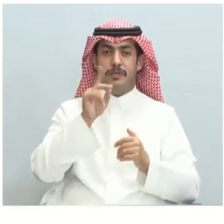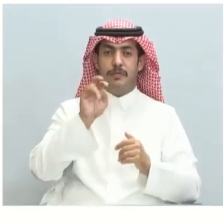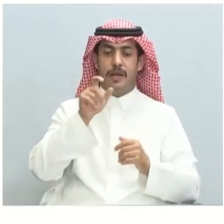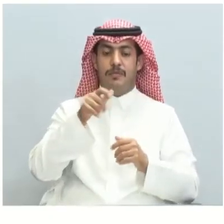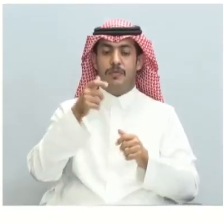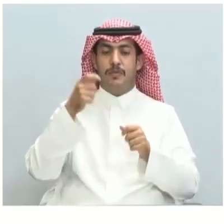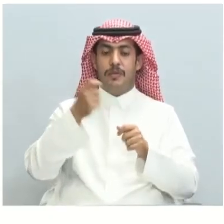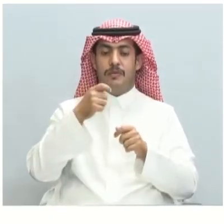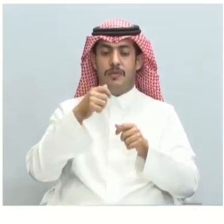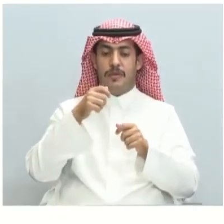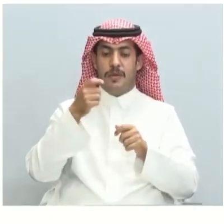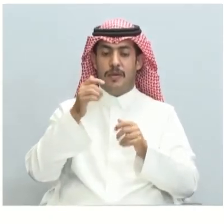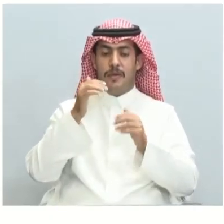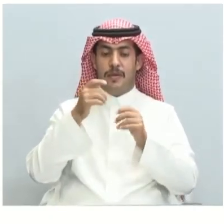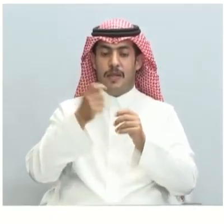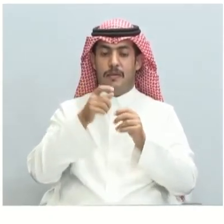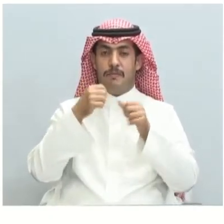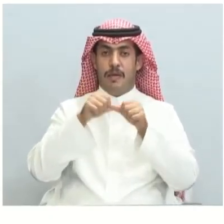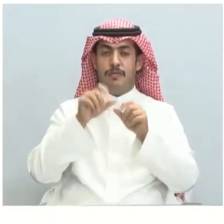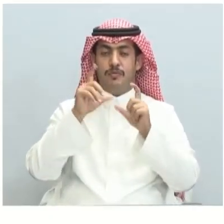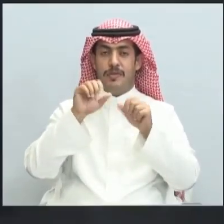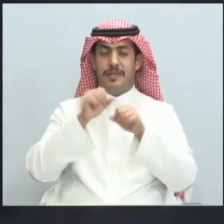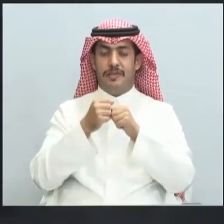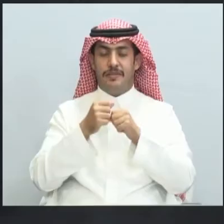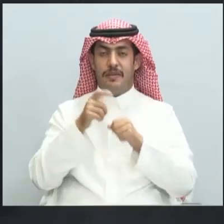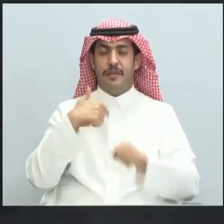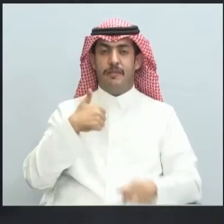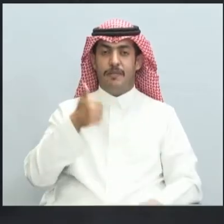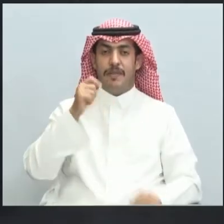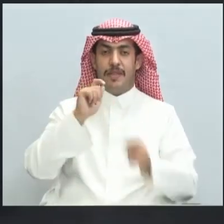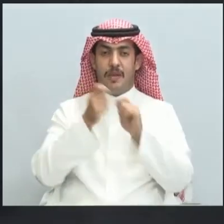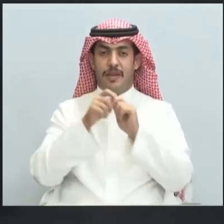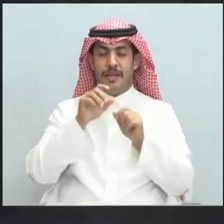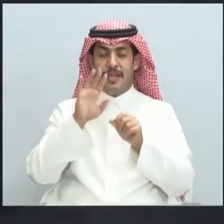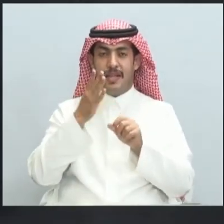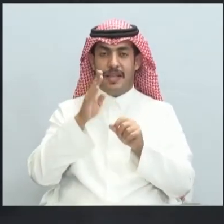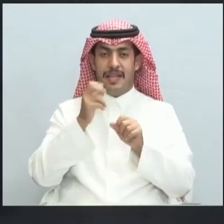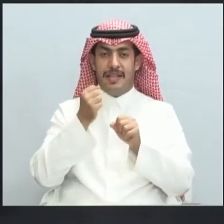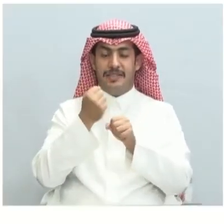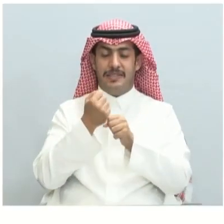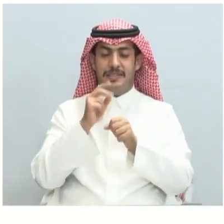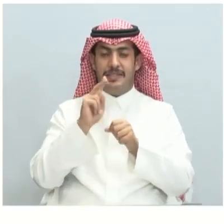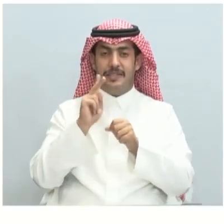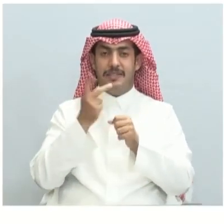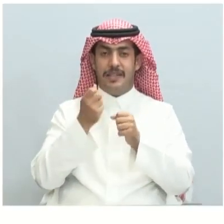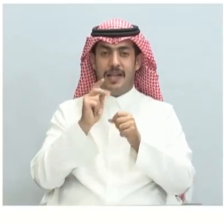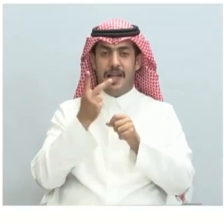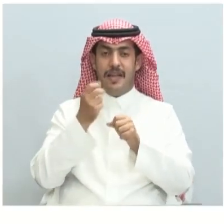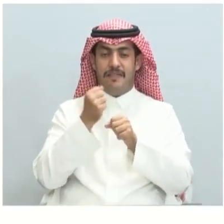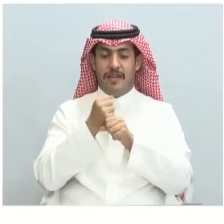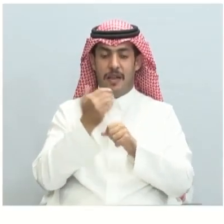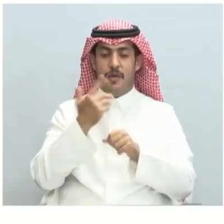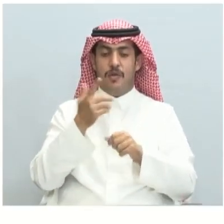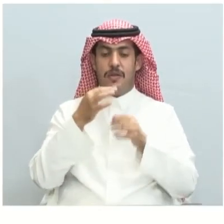في صوره كسر اذا ابنائي وبناتي هنا نستطيع تحويل الكسر غير فعلي الى عدد كسري او